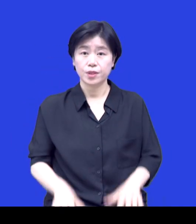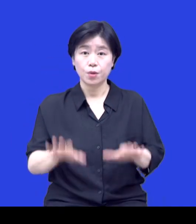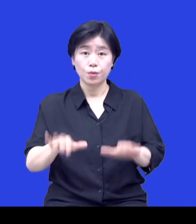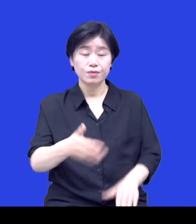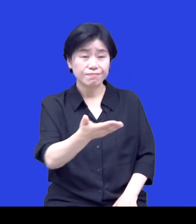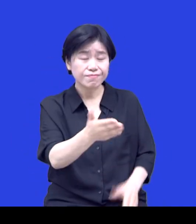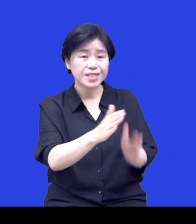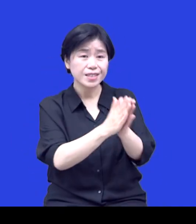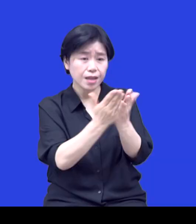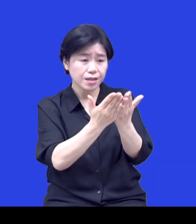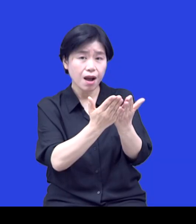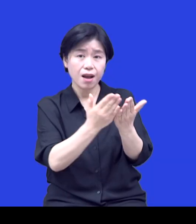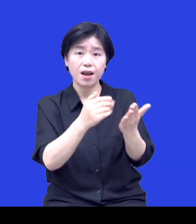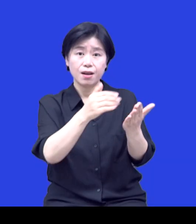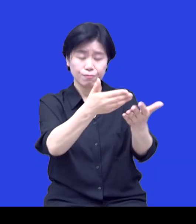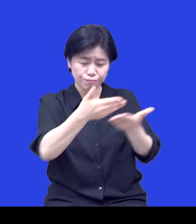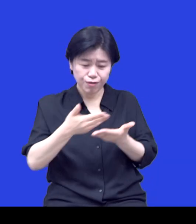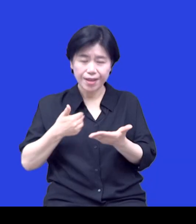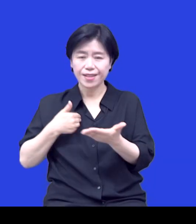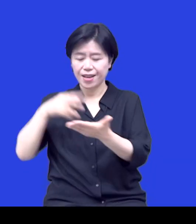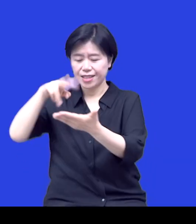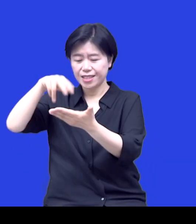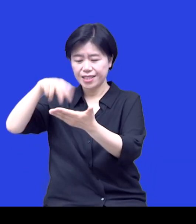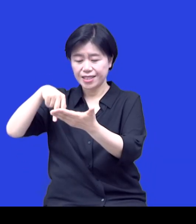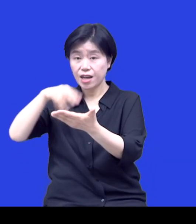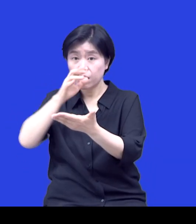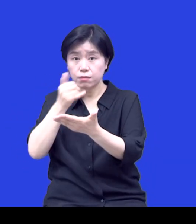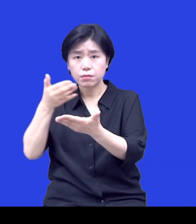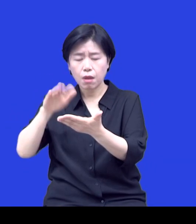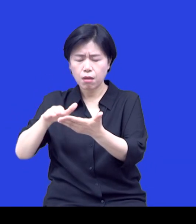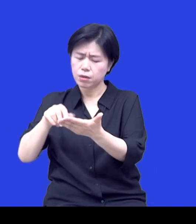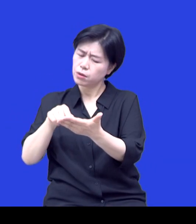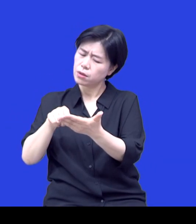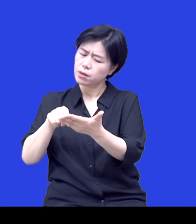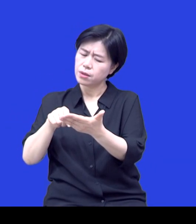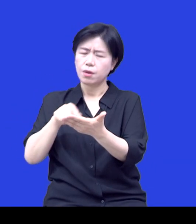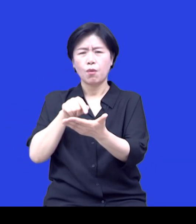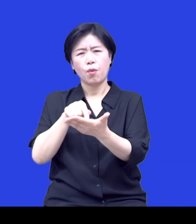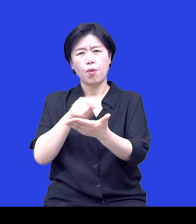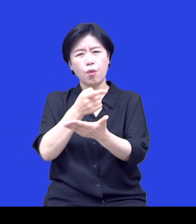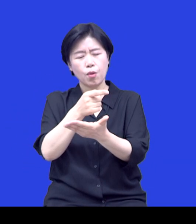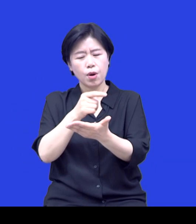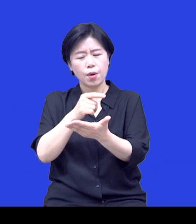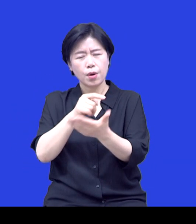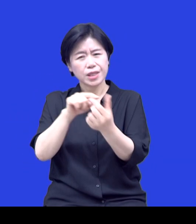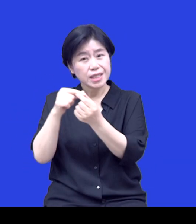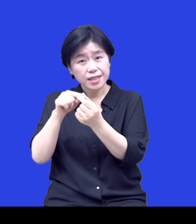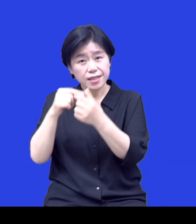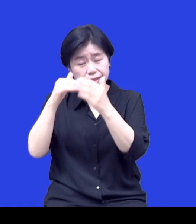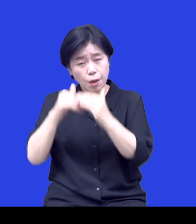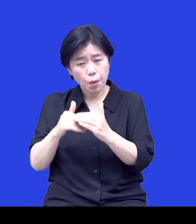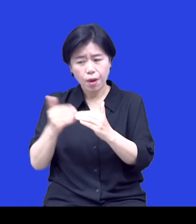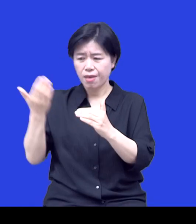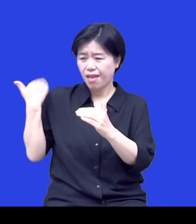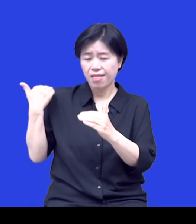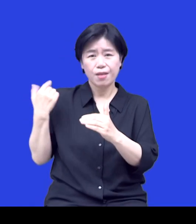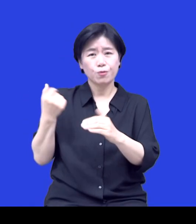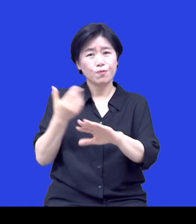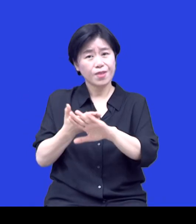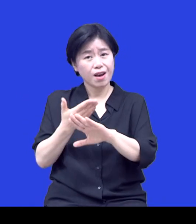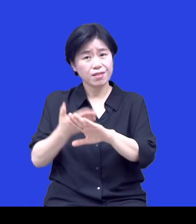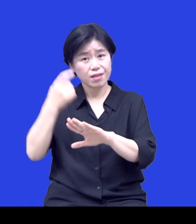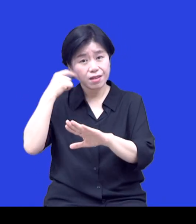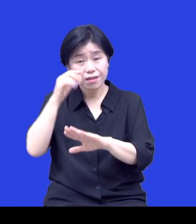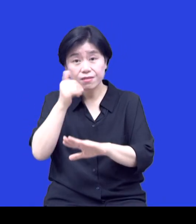얘기 들으니까 뭔가 목사님의 그 느낌이 달라졌다고 제가 느꼈는데 예. 그런 교회에 또 아픈 일이 있었는지 몰랐어요. 그래서 예. 저는 이제 목사님의